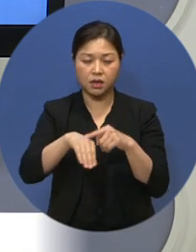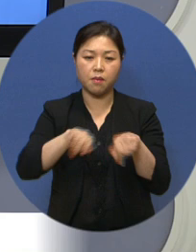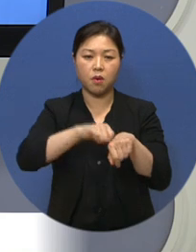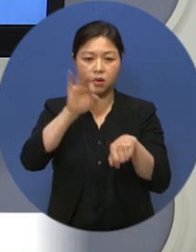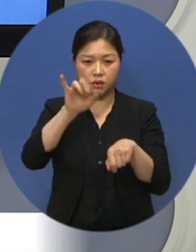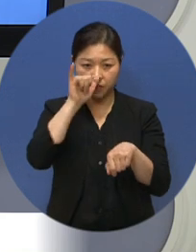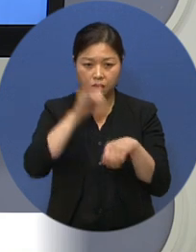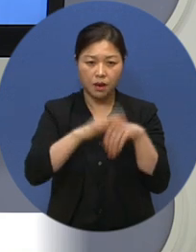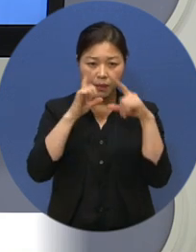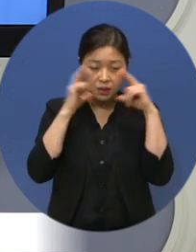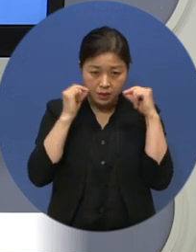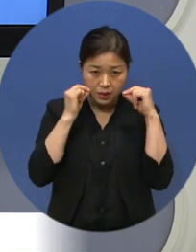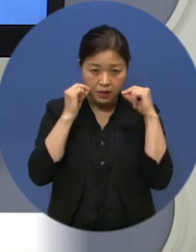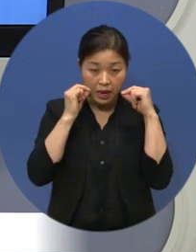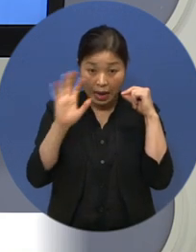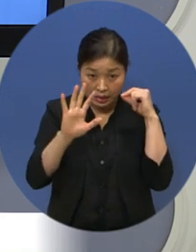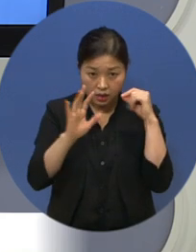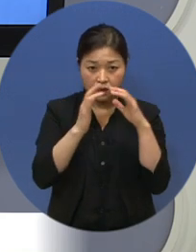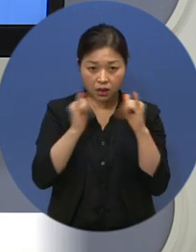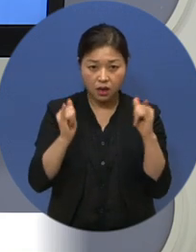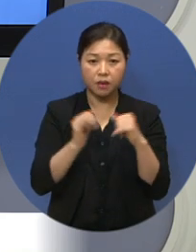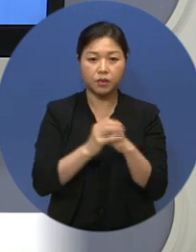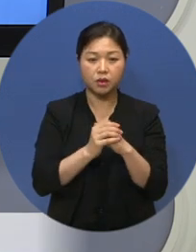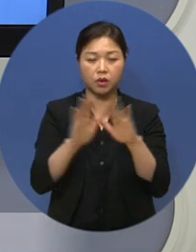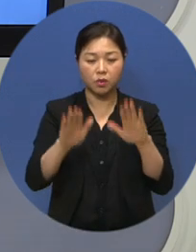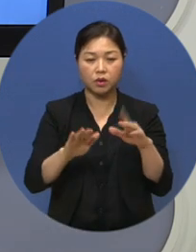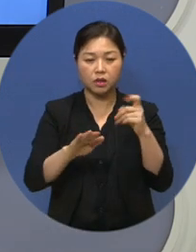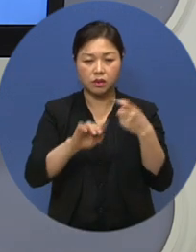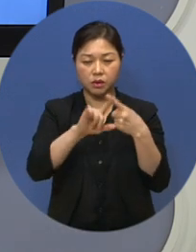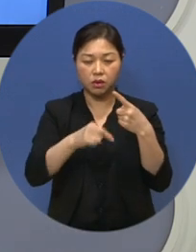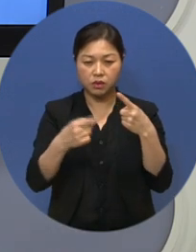미착용 과태료는 오는 13일부터 부과합니다